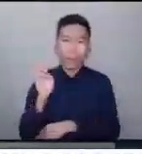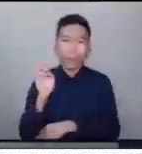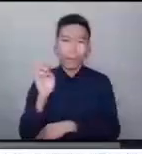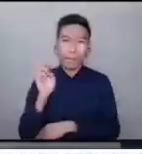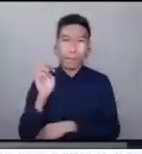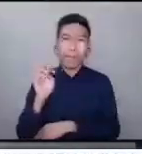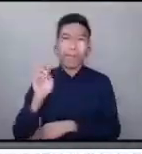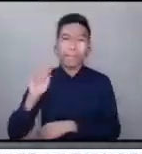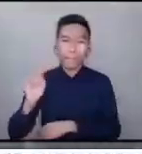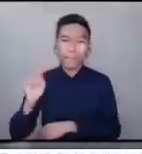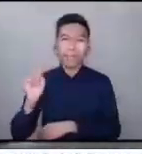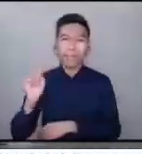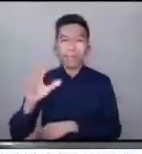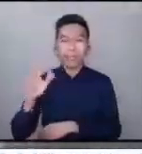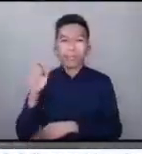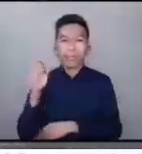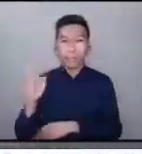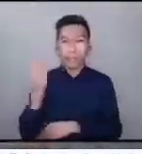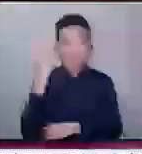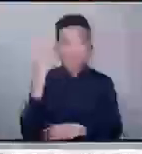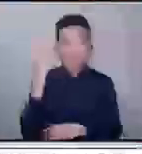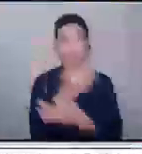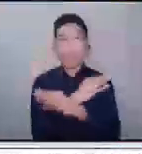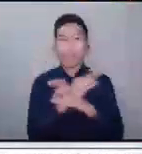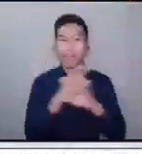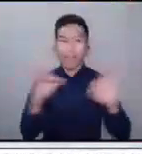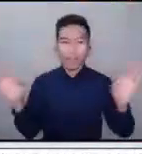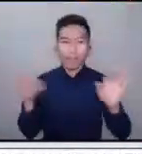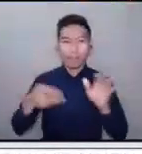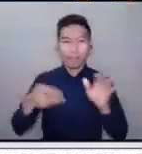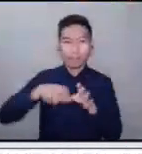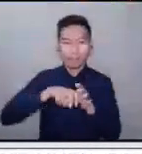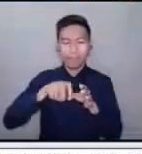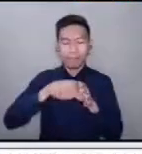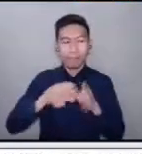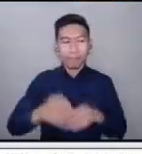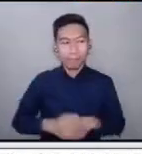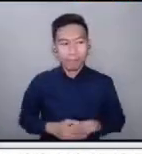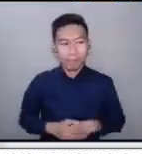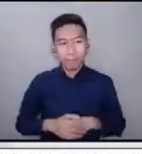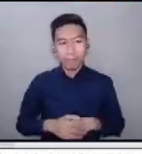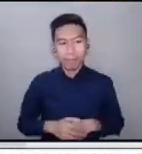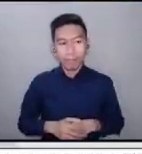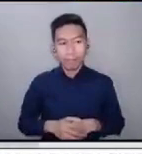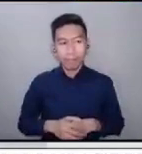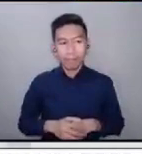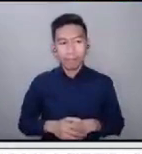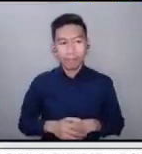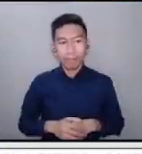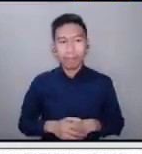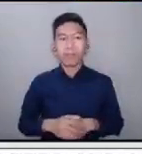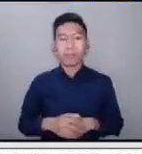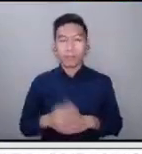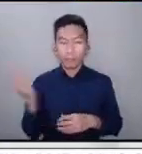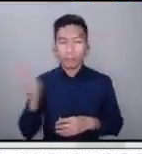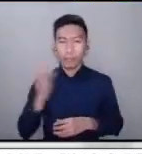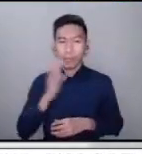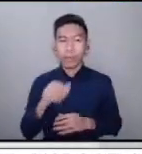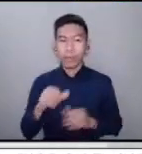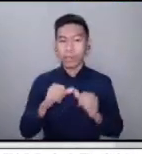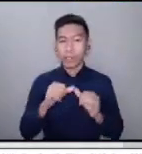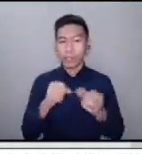ng implementasyon ng libreng sakay. To continue providing assistance to the riding public in their commuting